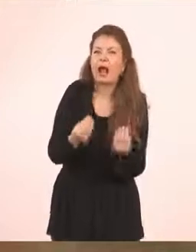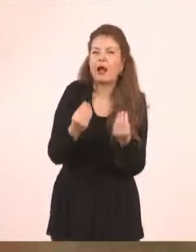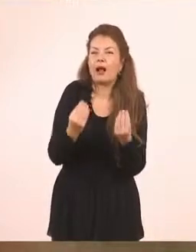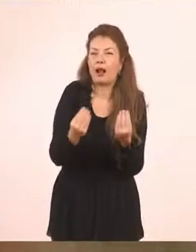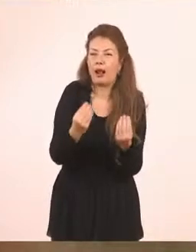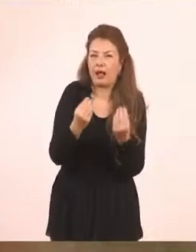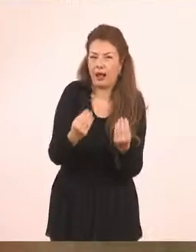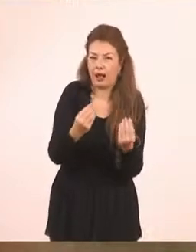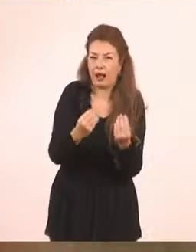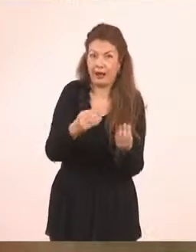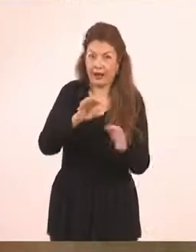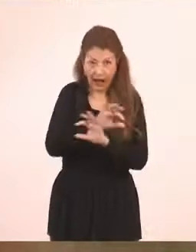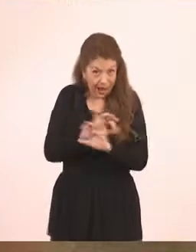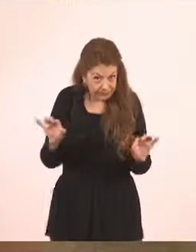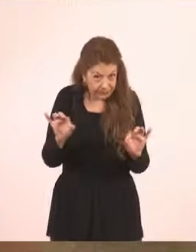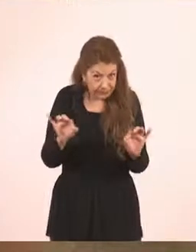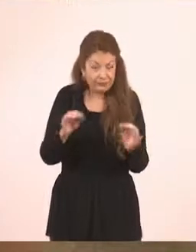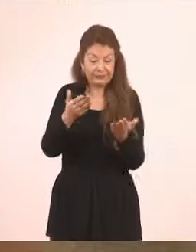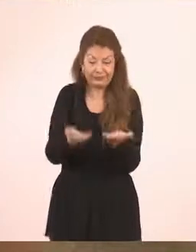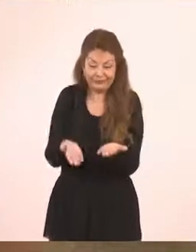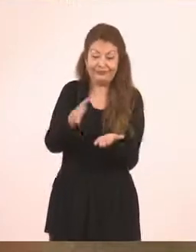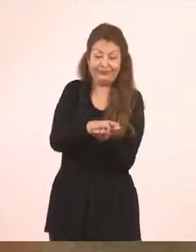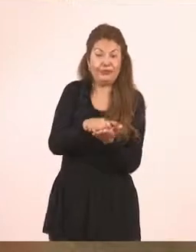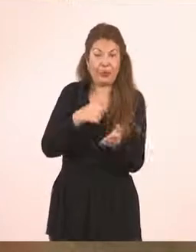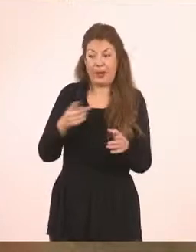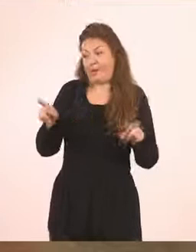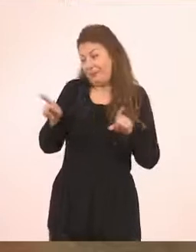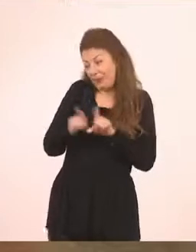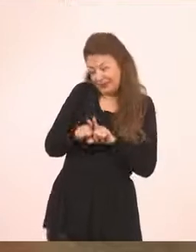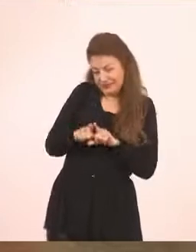που κάναμε πριν. Εντάξει. Έτοιμοι? Πάμε και δυο μαζί. Πάμε.